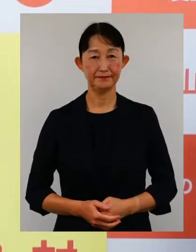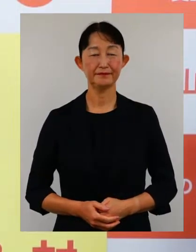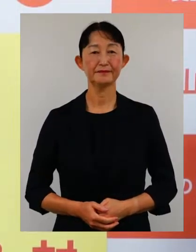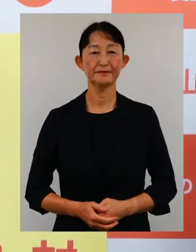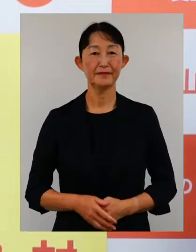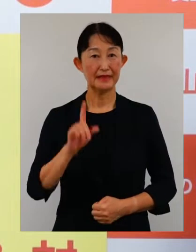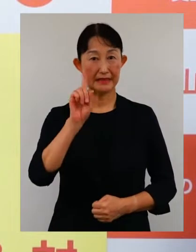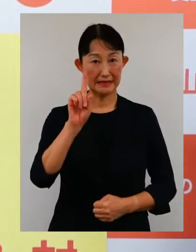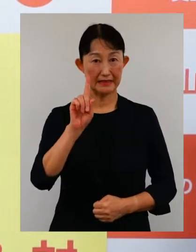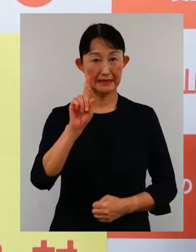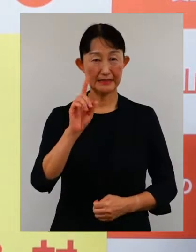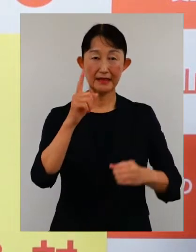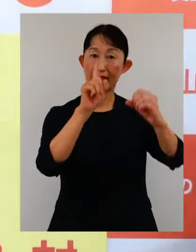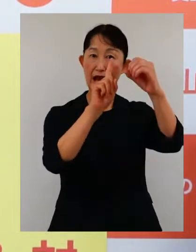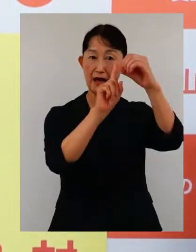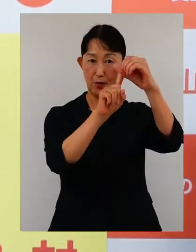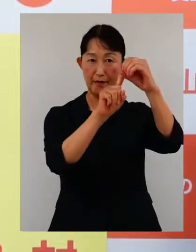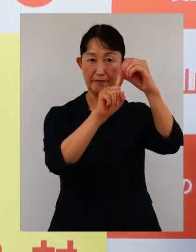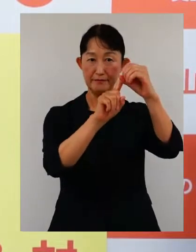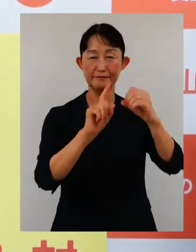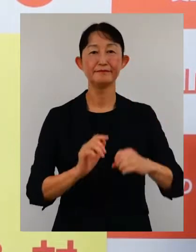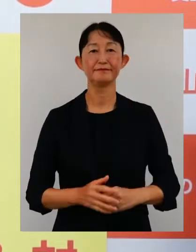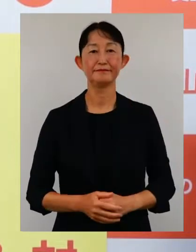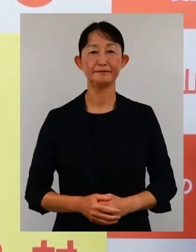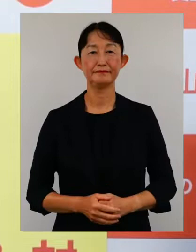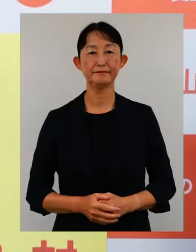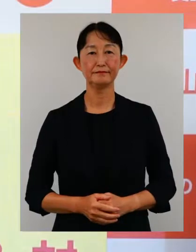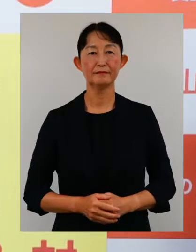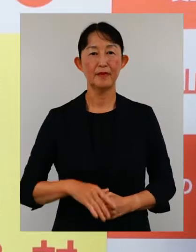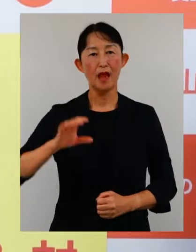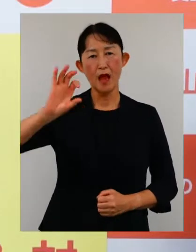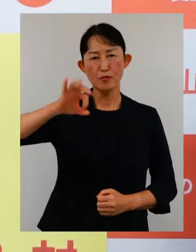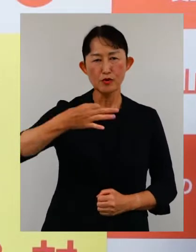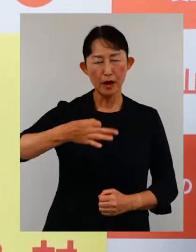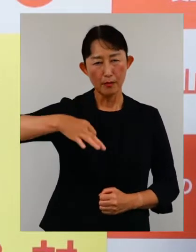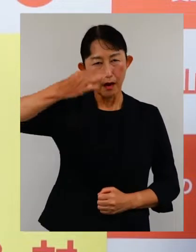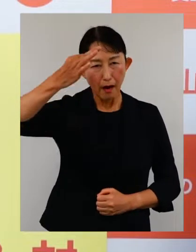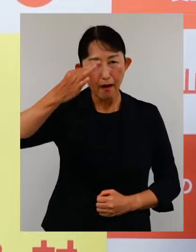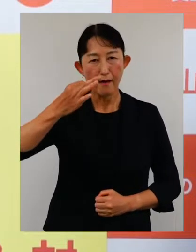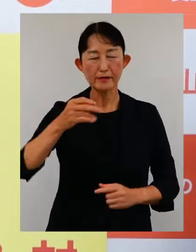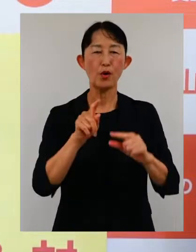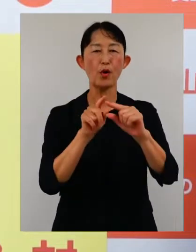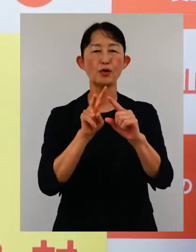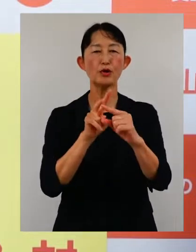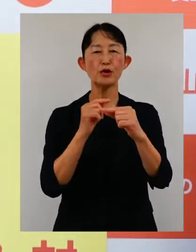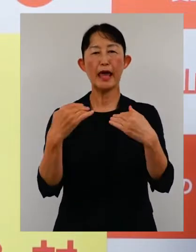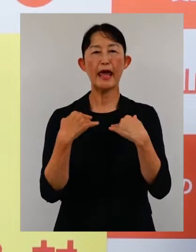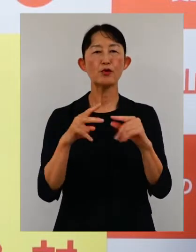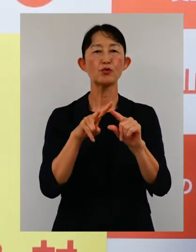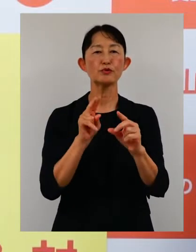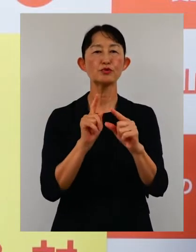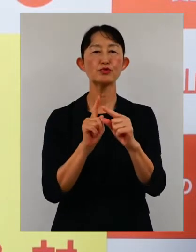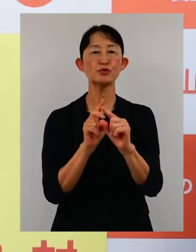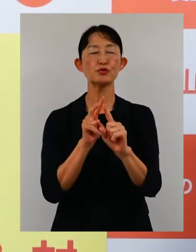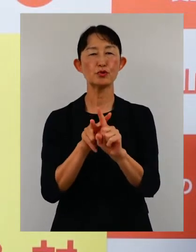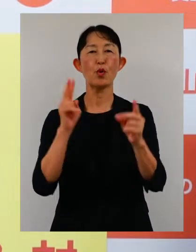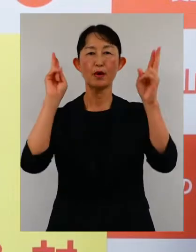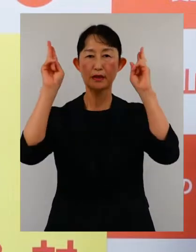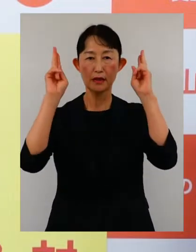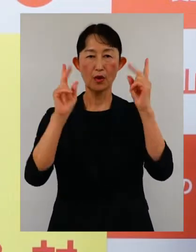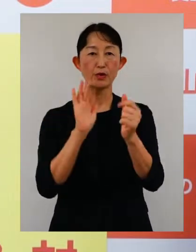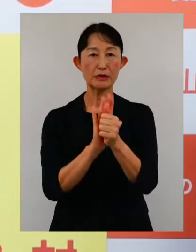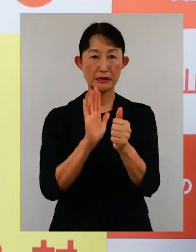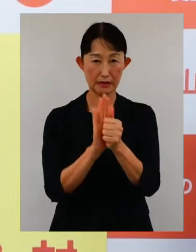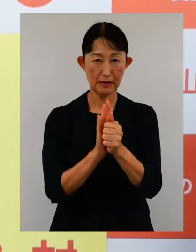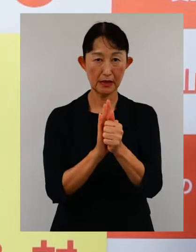はい、1、予算編成の狙いでありますが、物価高騰の影響を受ける中小企業等への支援、